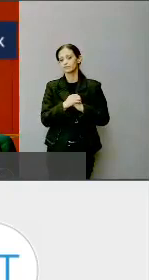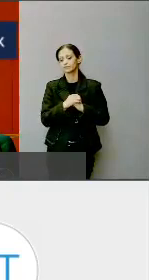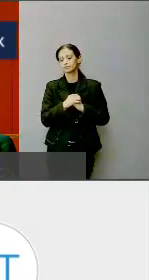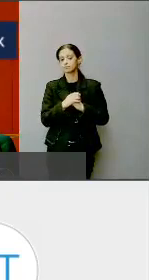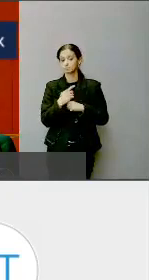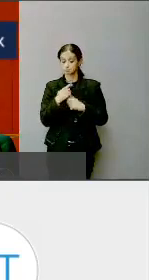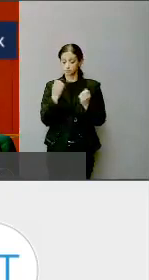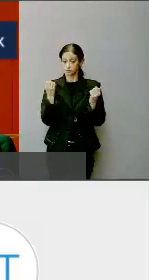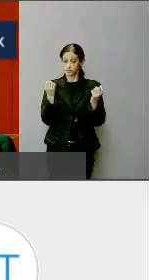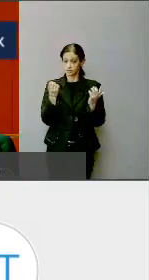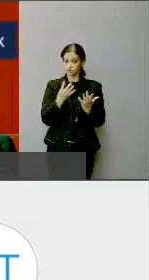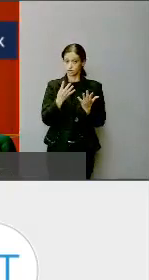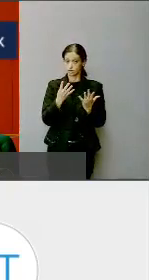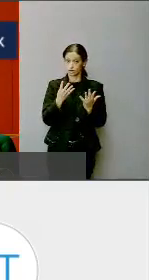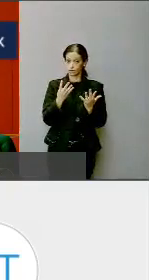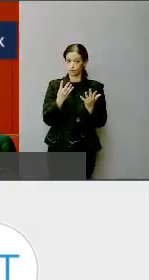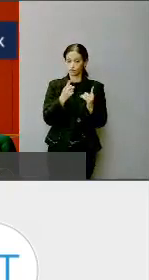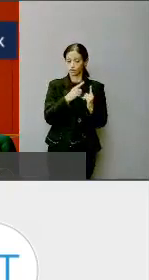19